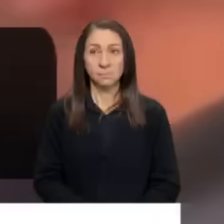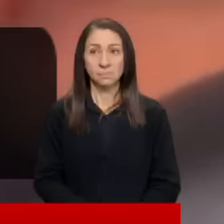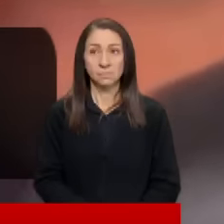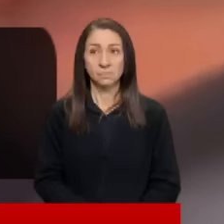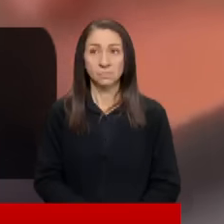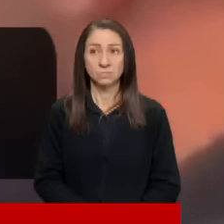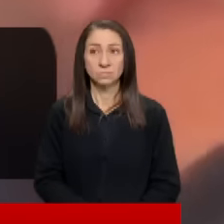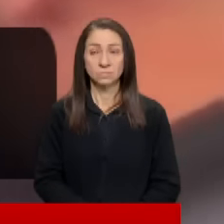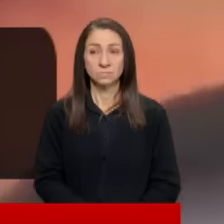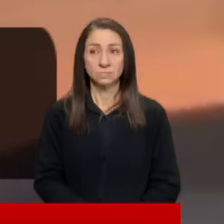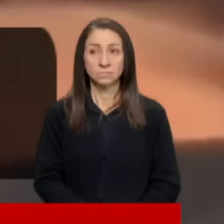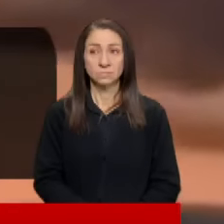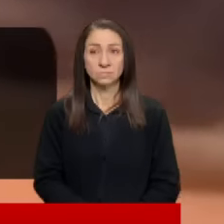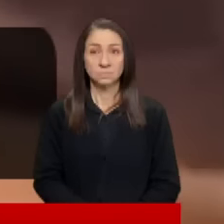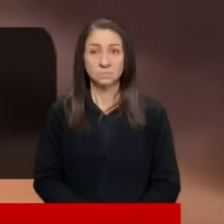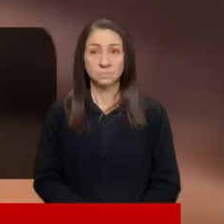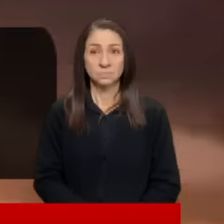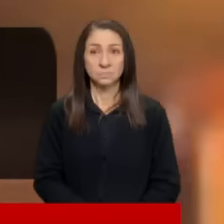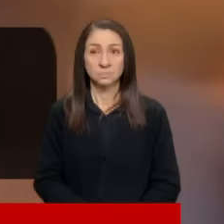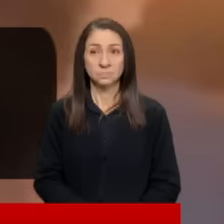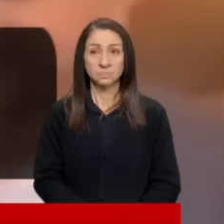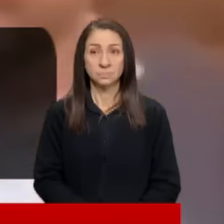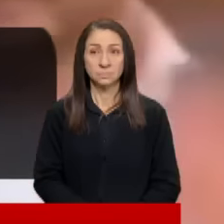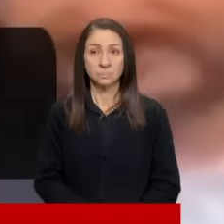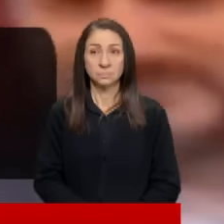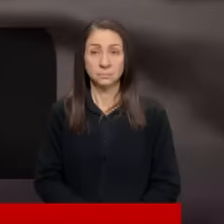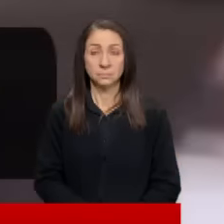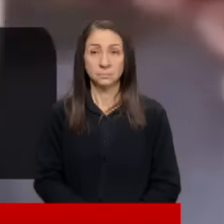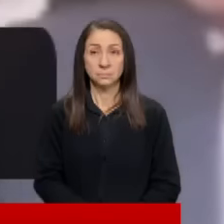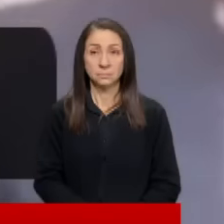Allah rızası için verin unutun bitti belediyesine biz de hizmet edelim.